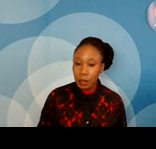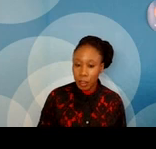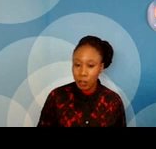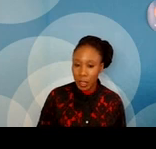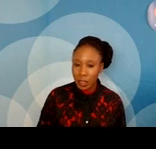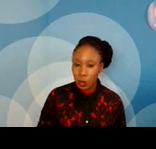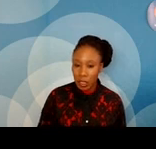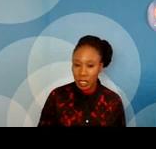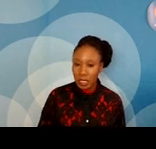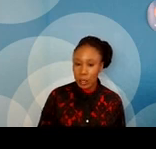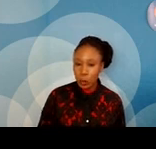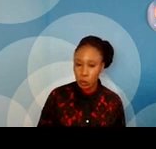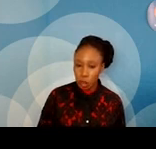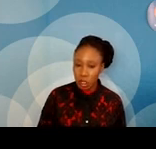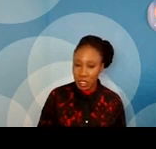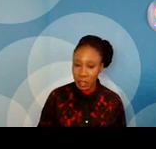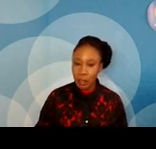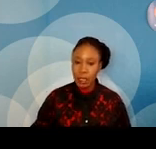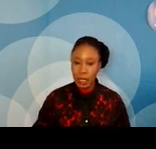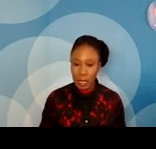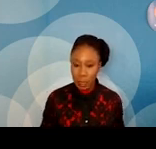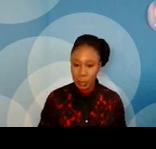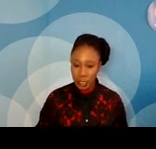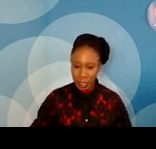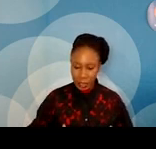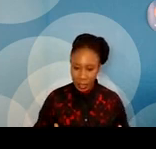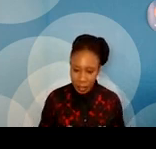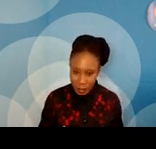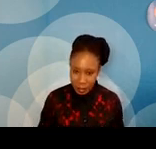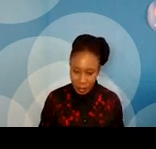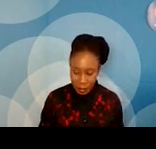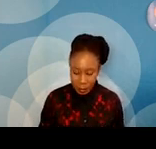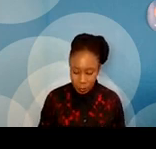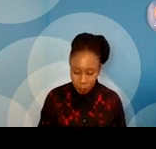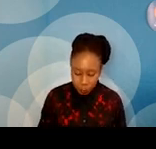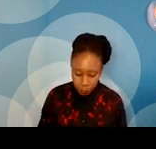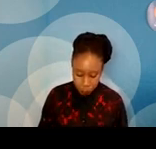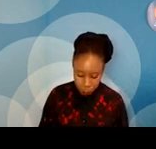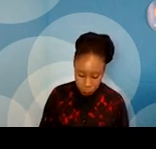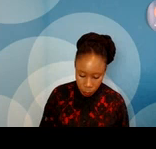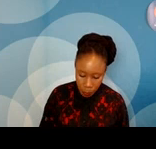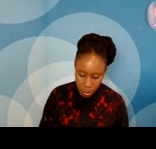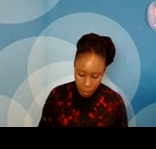åldersdiskriminering. Framförallt så ger det sig uttryck i arbetsrelaterad stress.